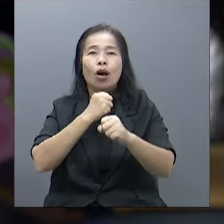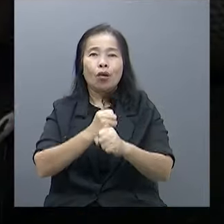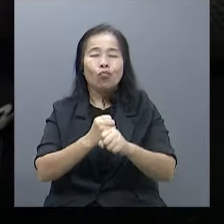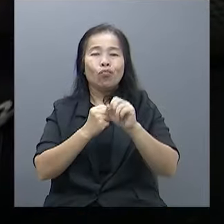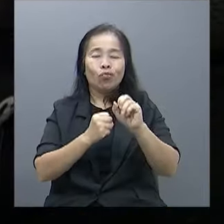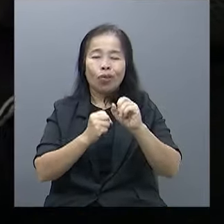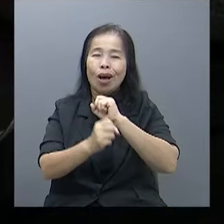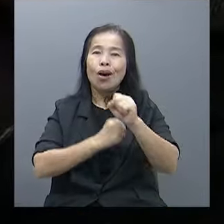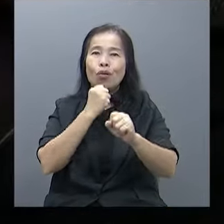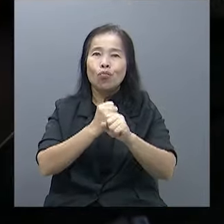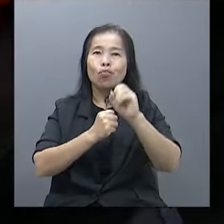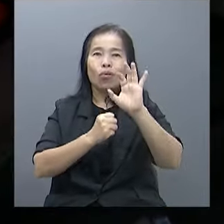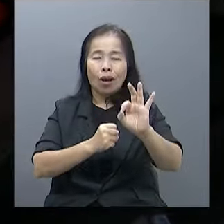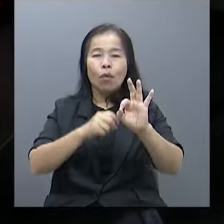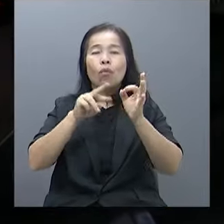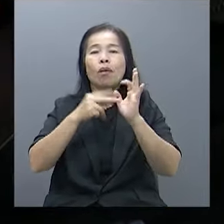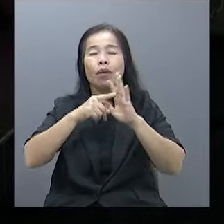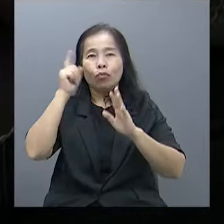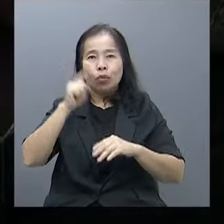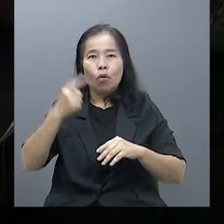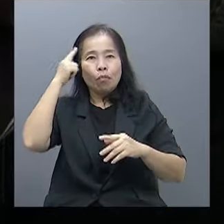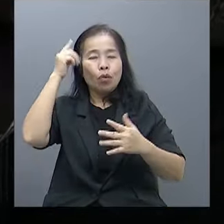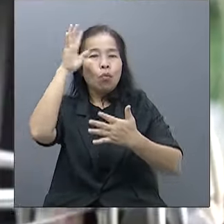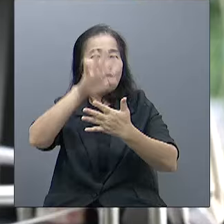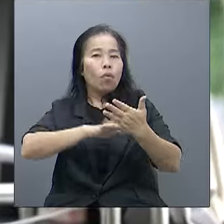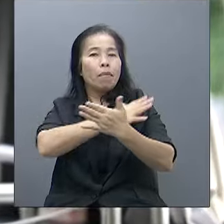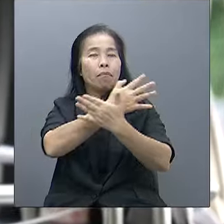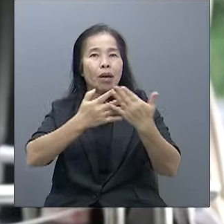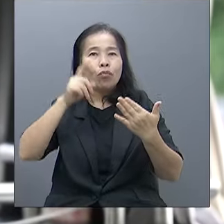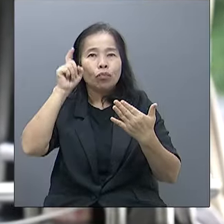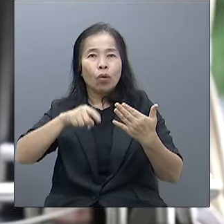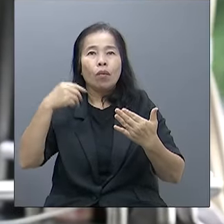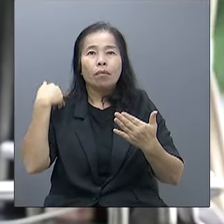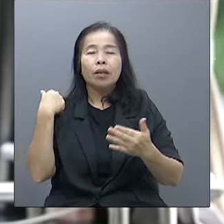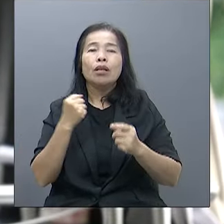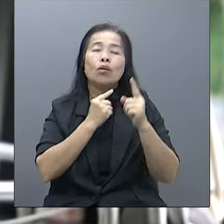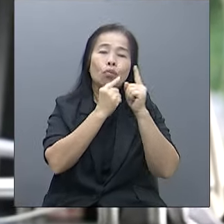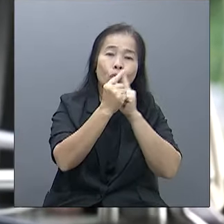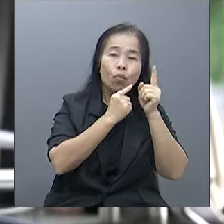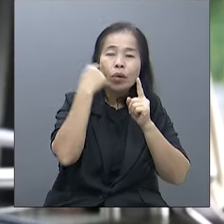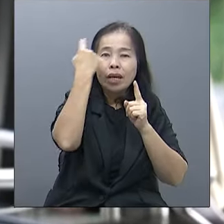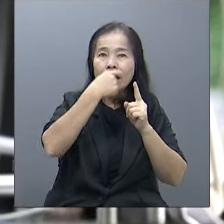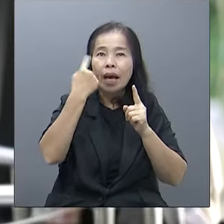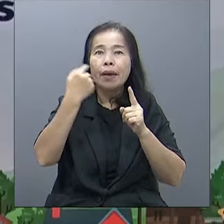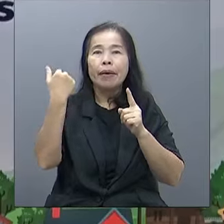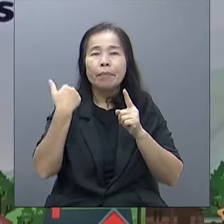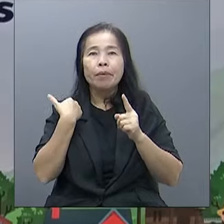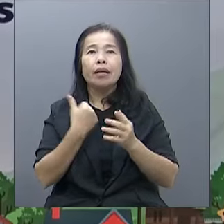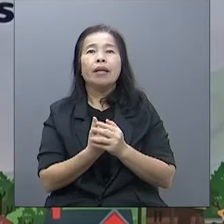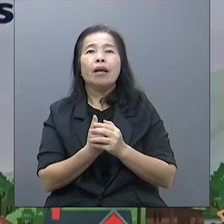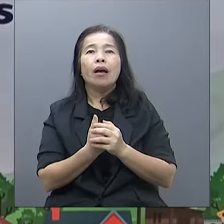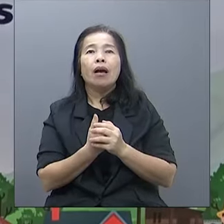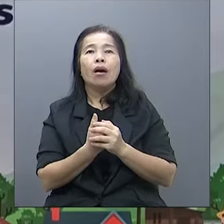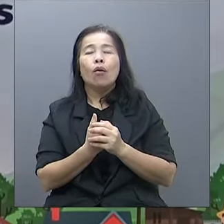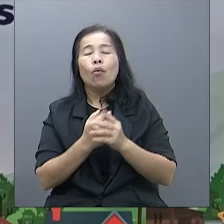การเดินทางก็มีการวางแผนความเสี่ยงร่วมกันนะครับเรามีการพูดคุยกับหน่วยรถของมหาลัยมหิดลนะ